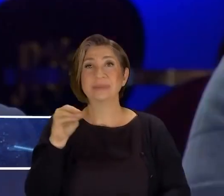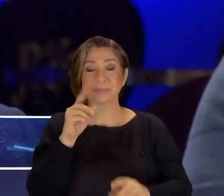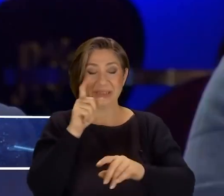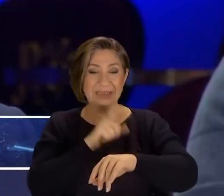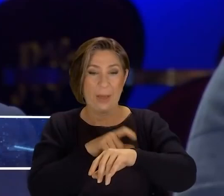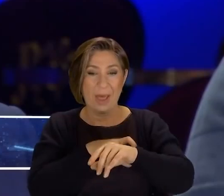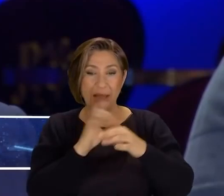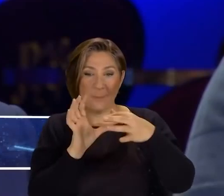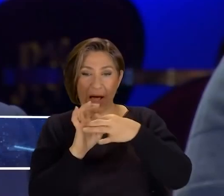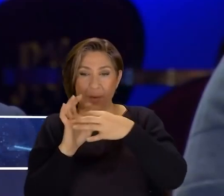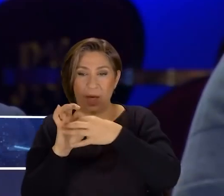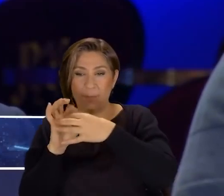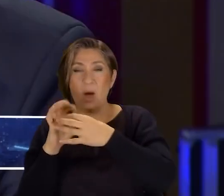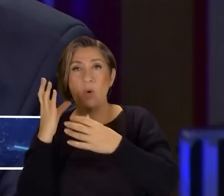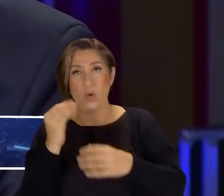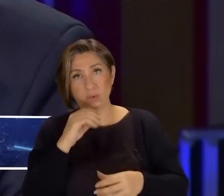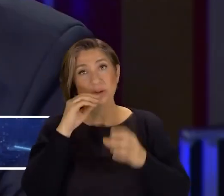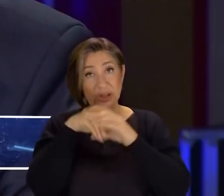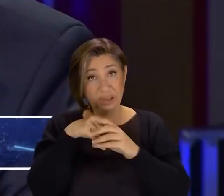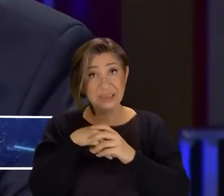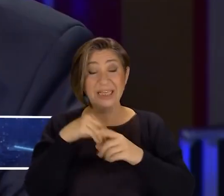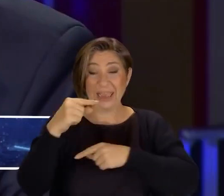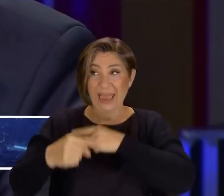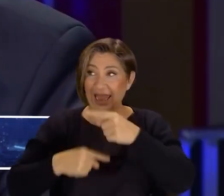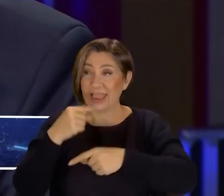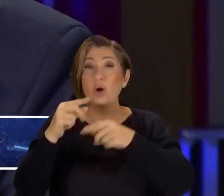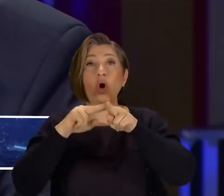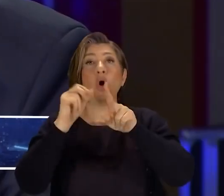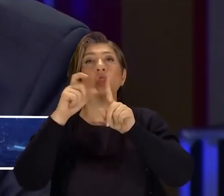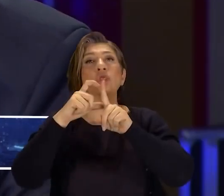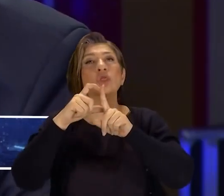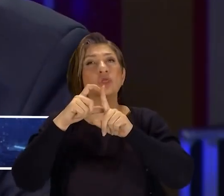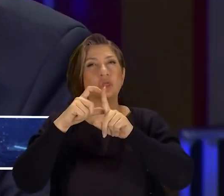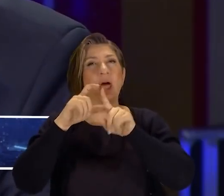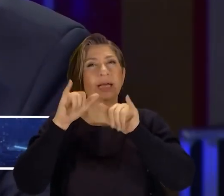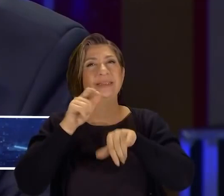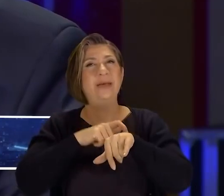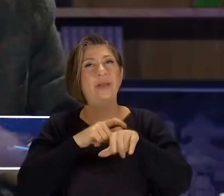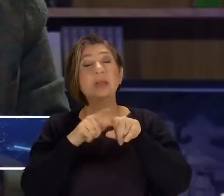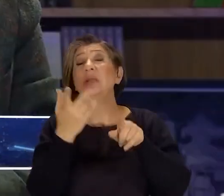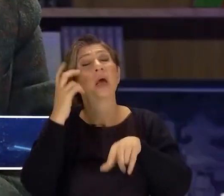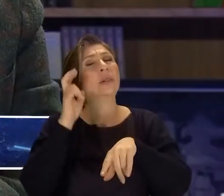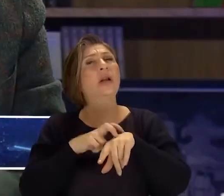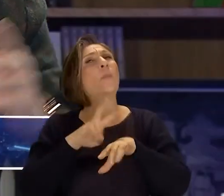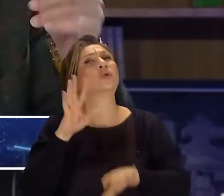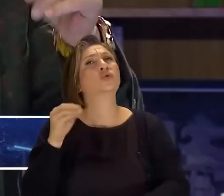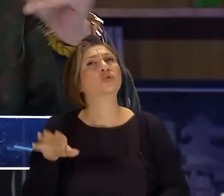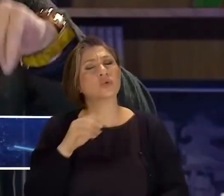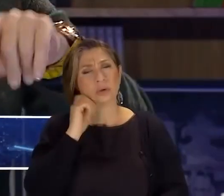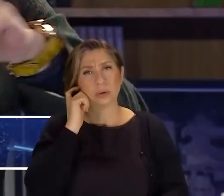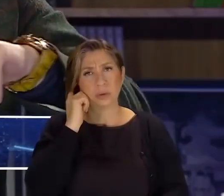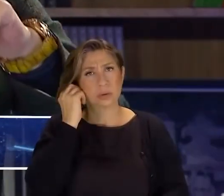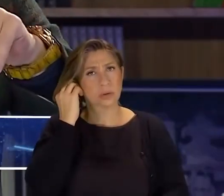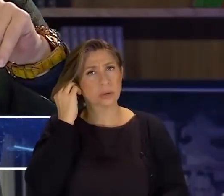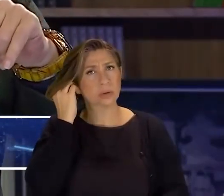timeline'a, zamana bağlanmış bir olay ve genetik kodlarla aynı zamanda. Niye hatırlamıyor peki çocuk? Hatırlamıyor